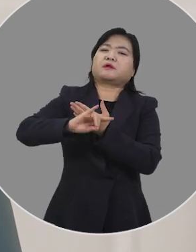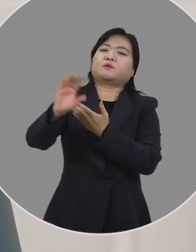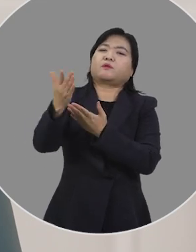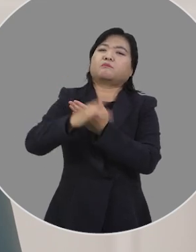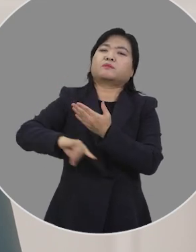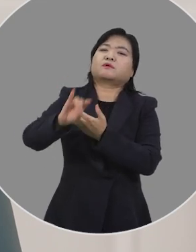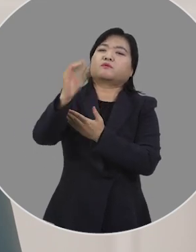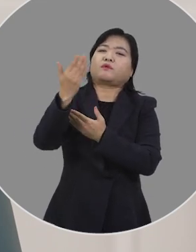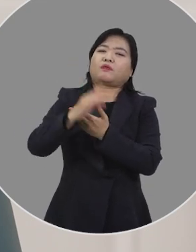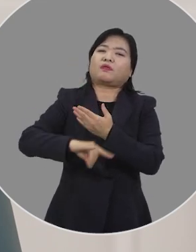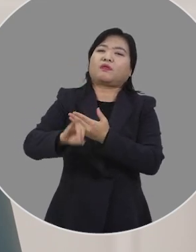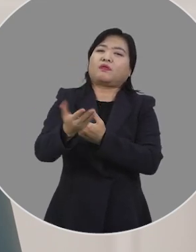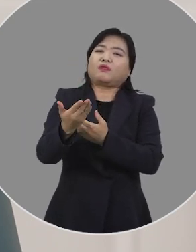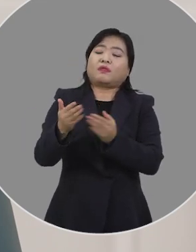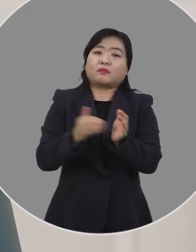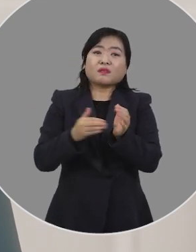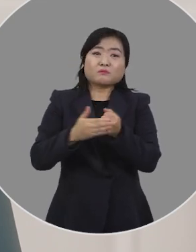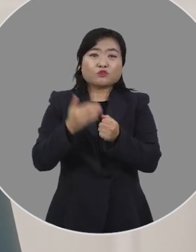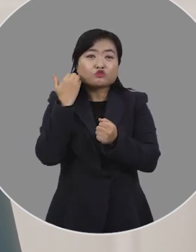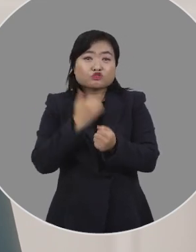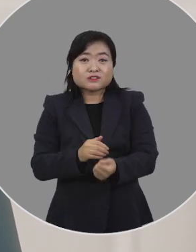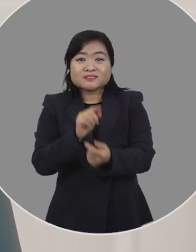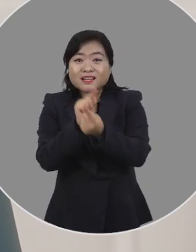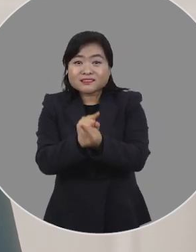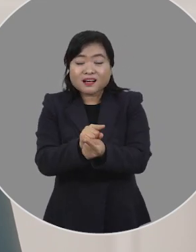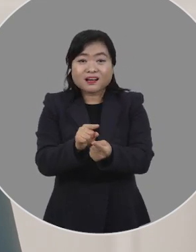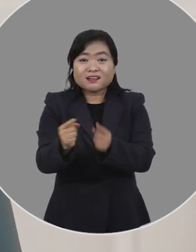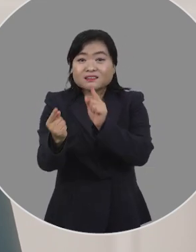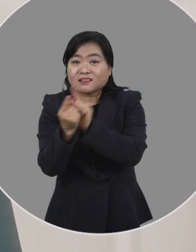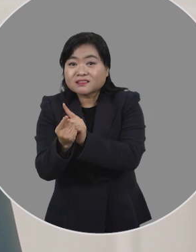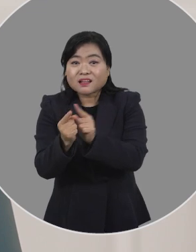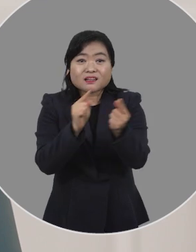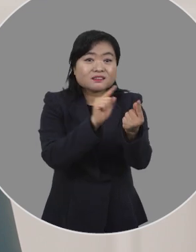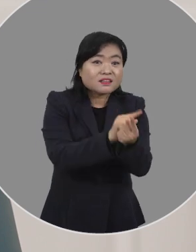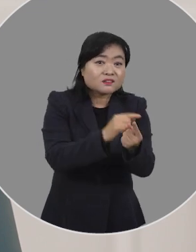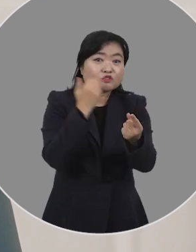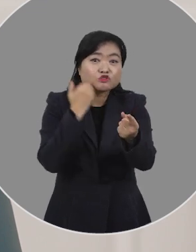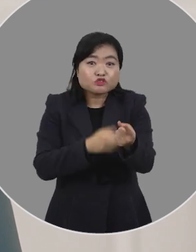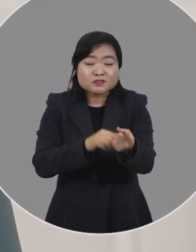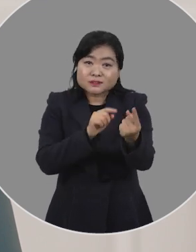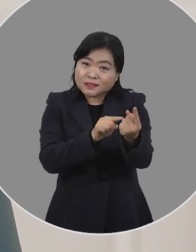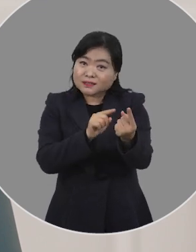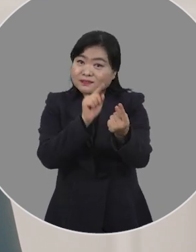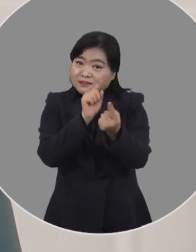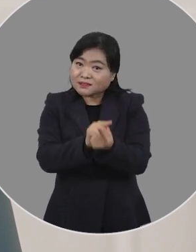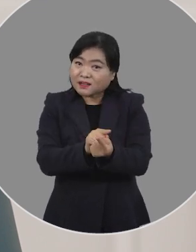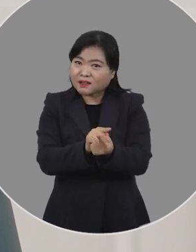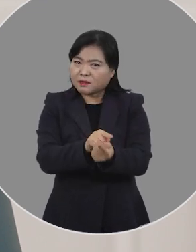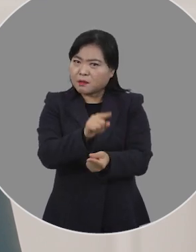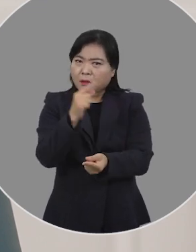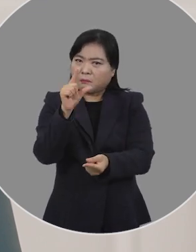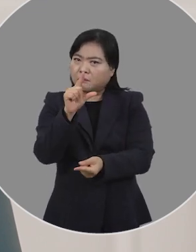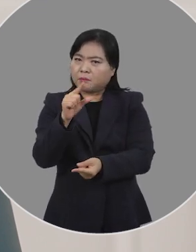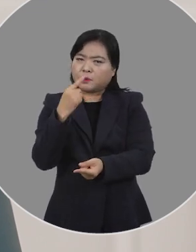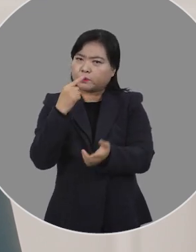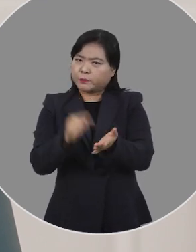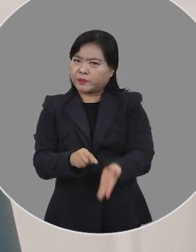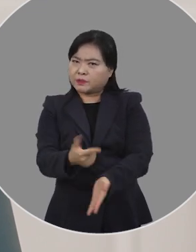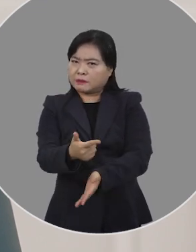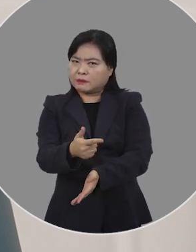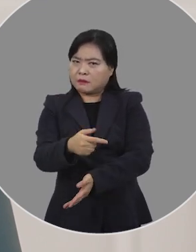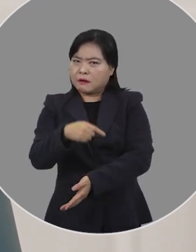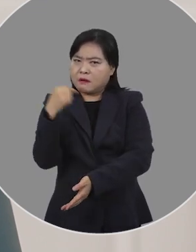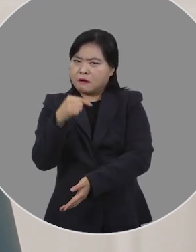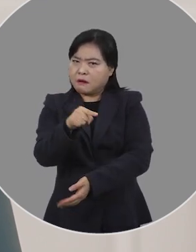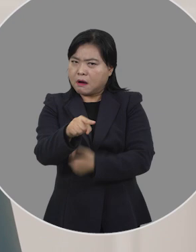그 소재가 있죠. 그래서 누굴 대상으로 했는가 근데 그 상대가 만만한 상대가 아닐 경우에 바로